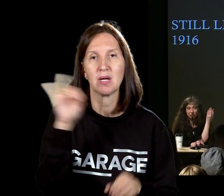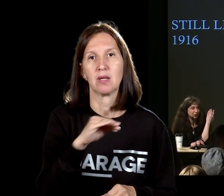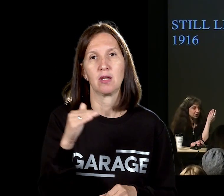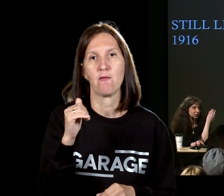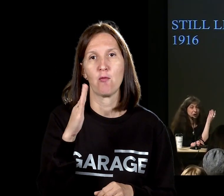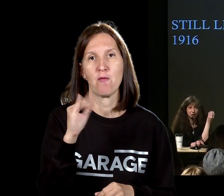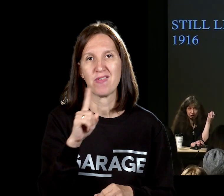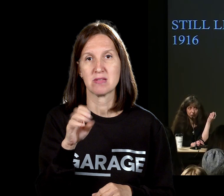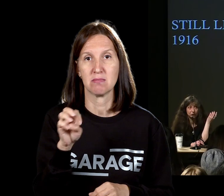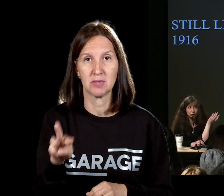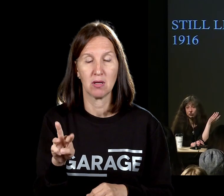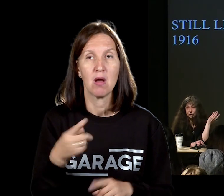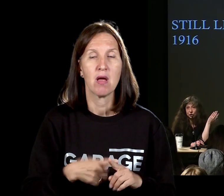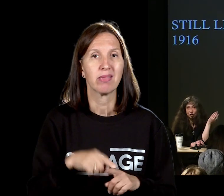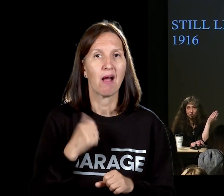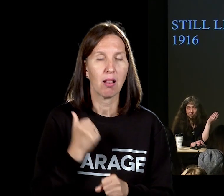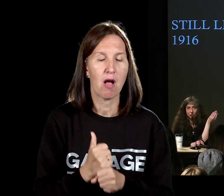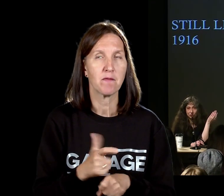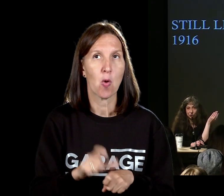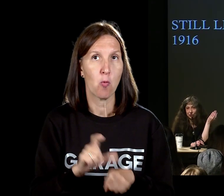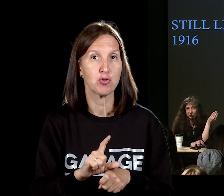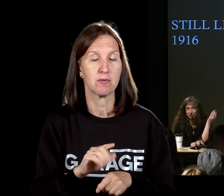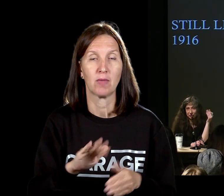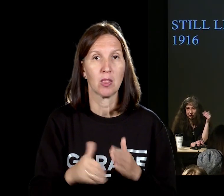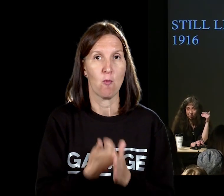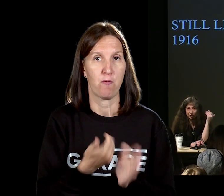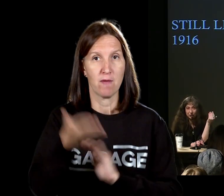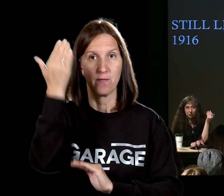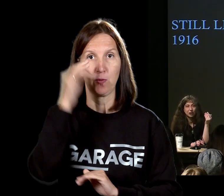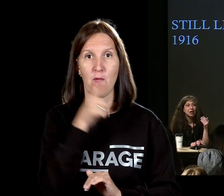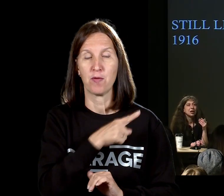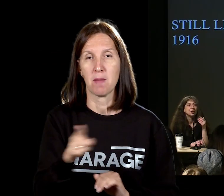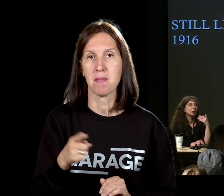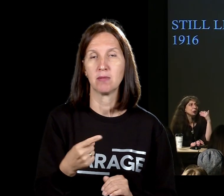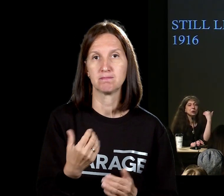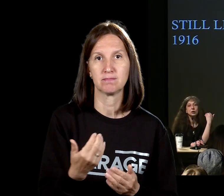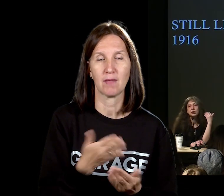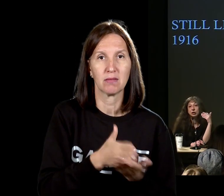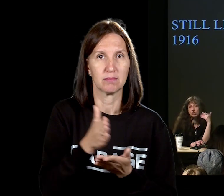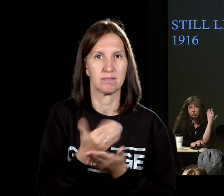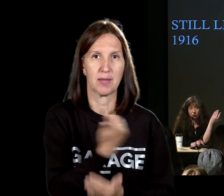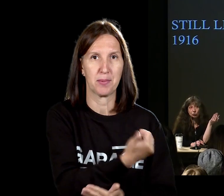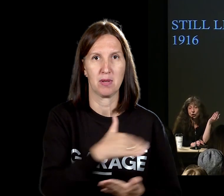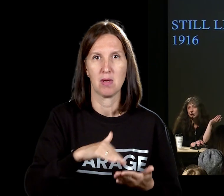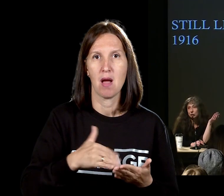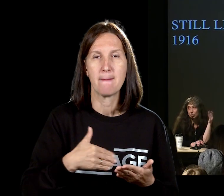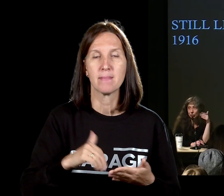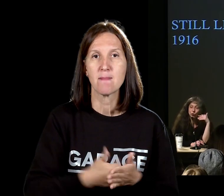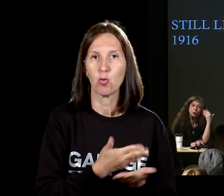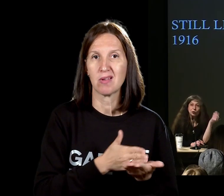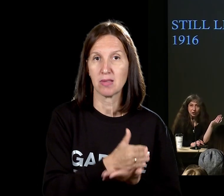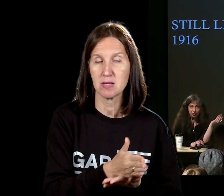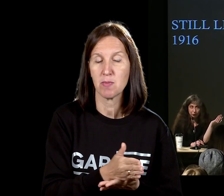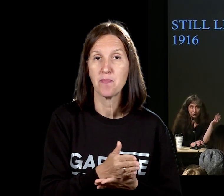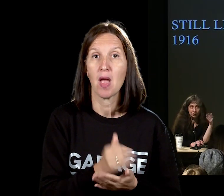бы главные, действительно, очень свежие на то время достижения модернизма, которые, собственно говоря, изучались